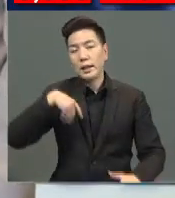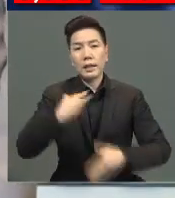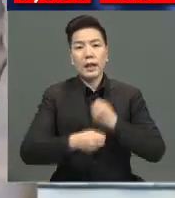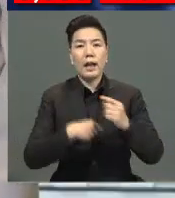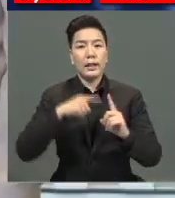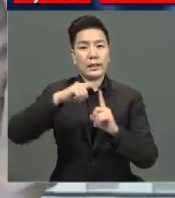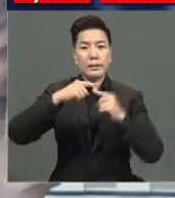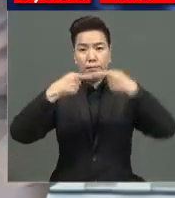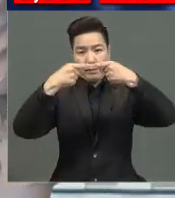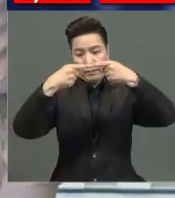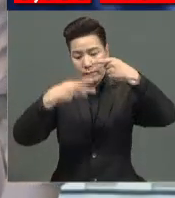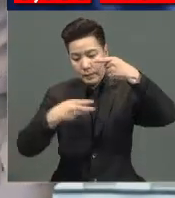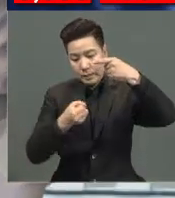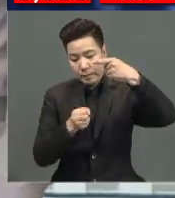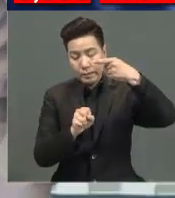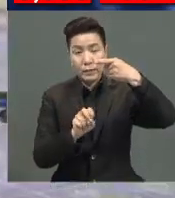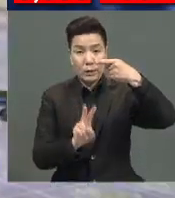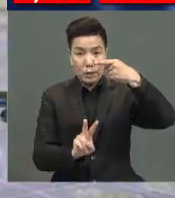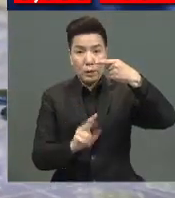แต่ทั้งสองประเทศยังคงติดต่อทำการค้ากันอย่างต่อเนื่องปัจจุบันไทยเป็นคู่ค้าอันดับที่12